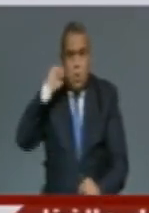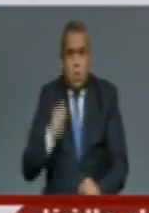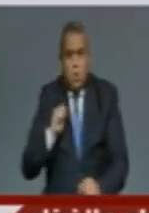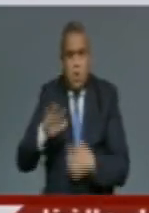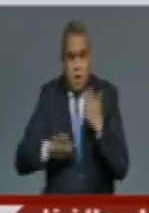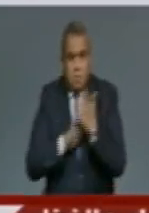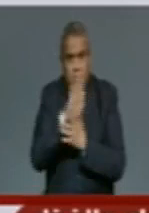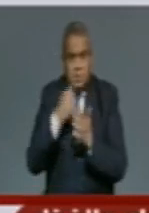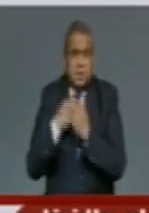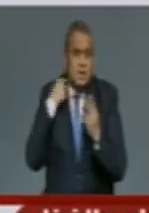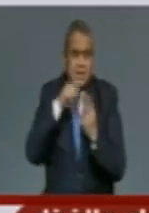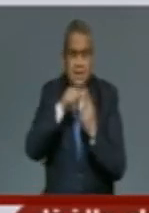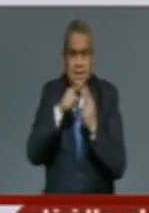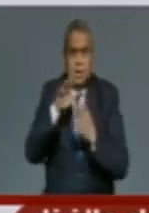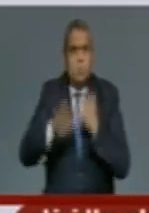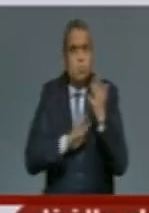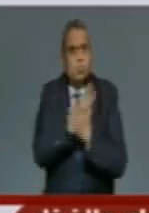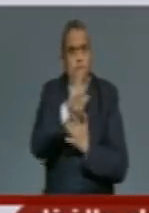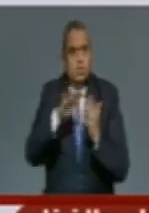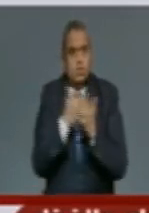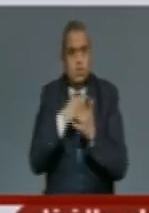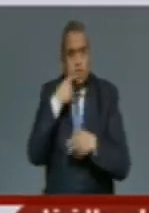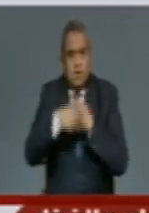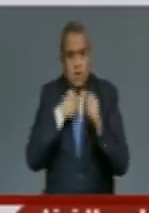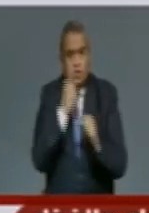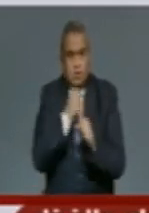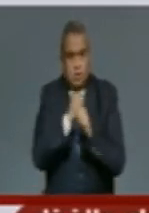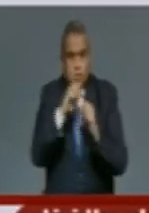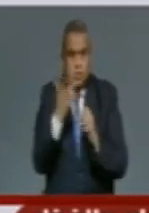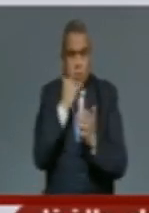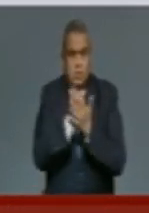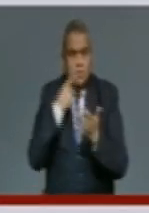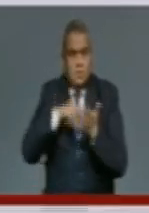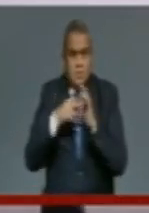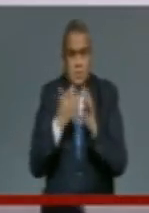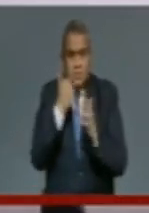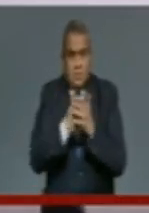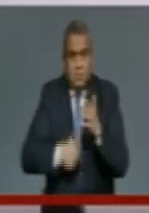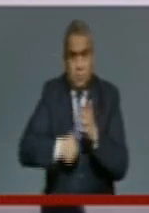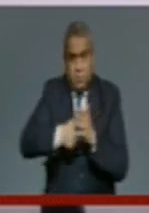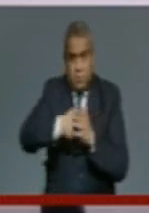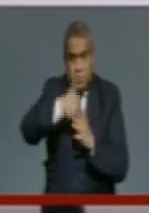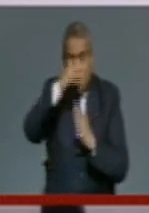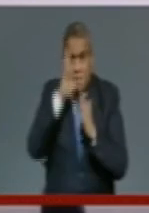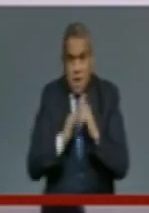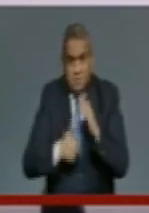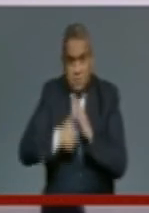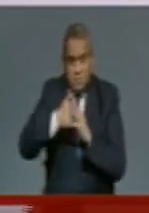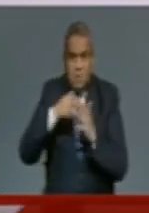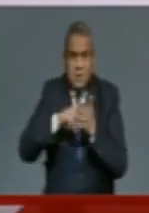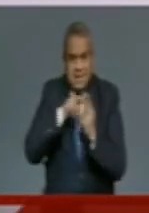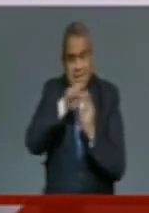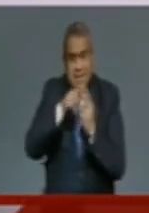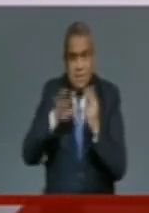سلبي كبير جدا جدا على مسار أو على المسارات التي تحققت فيها النجاحات المختلفة،